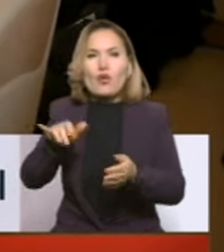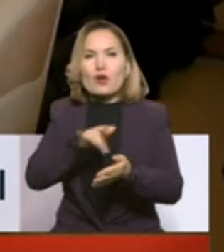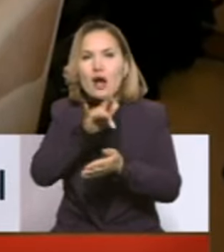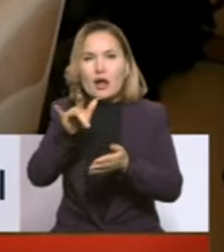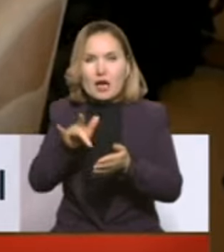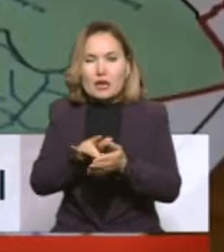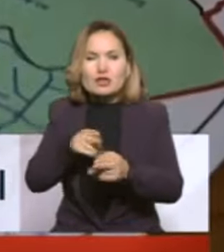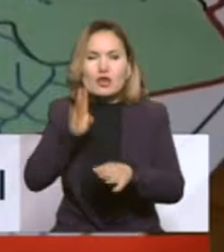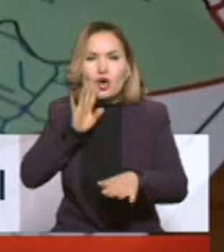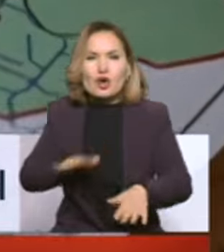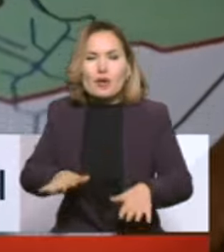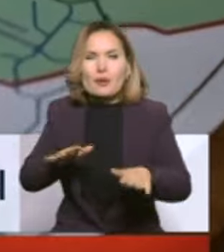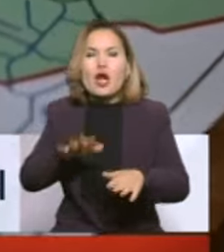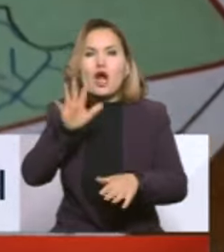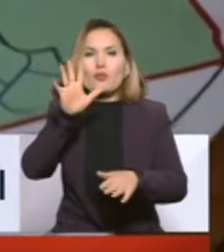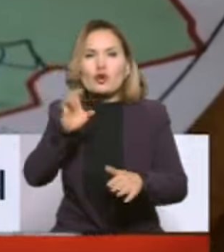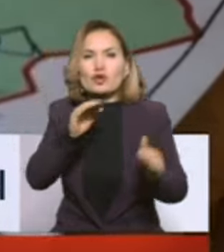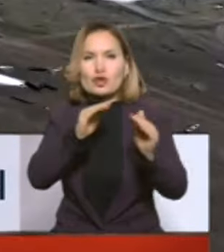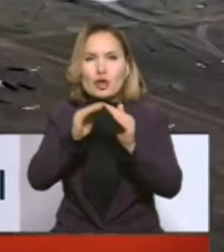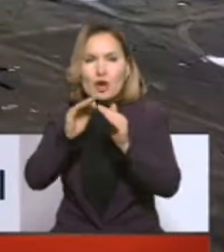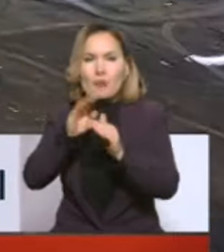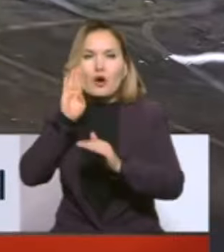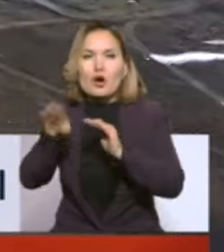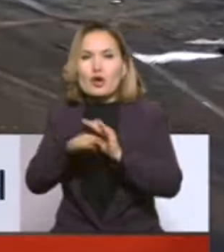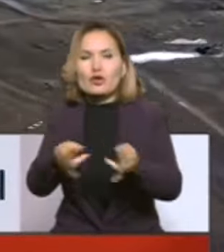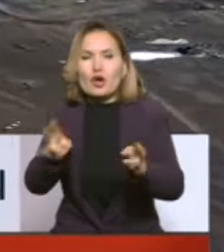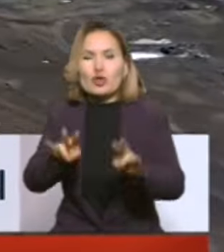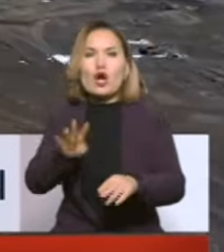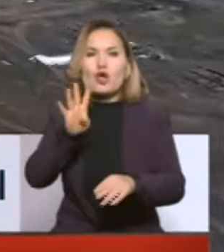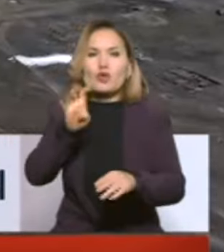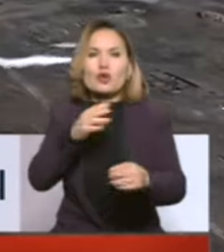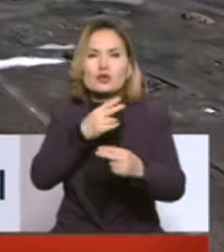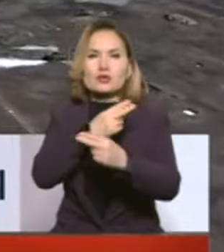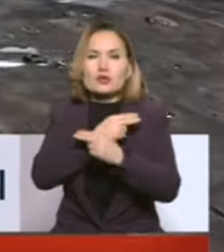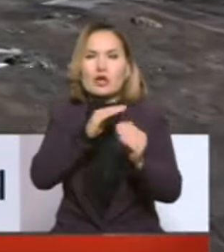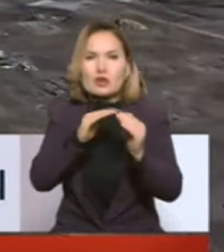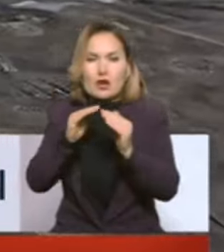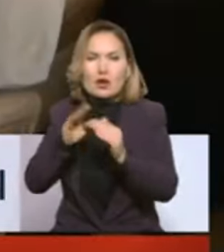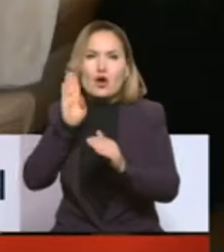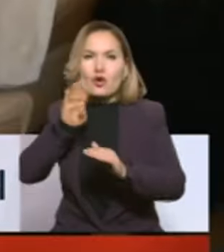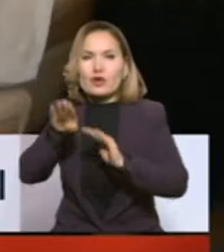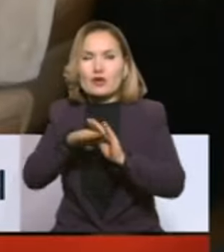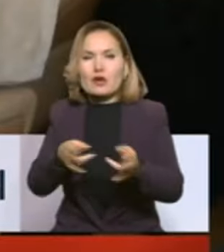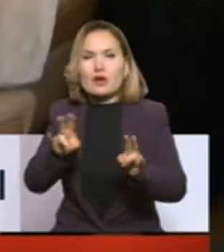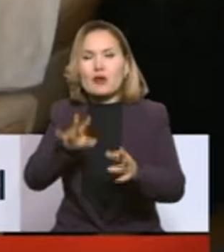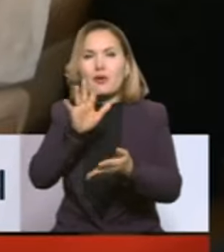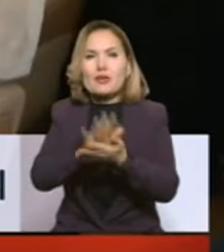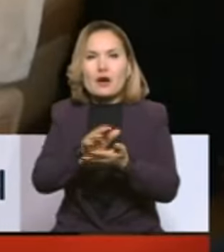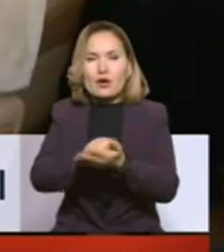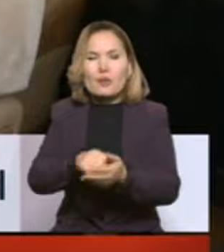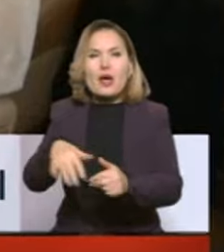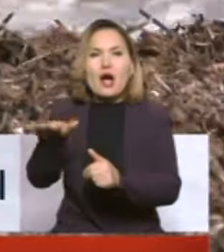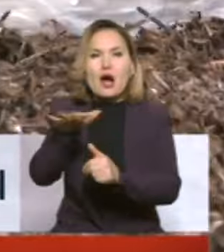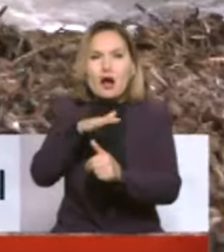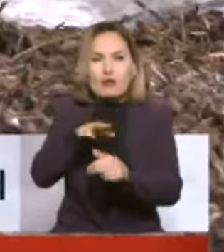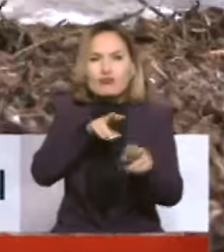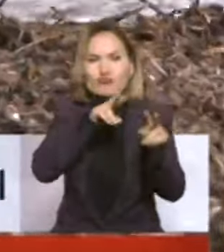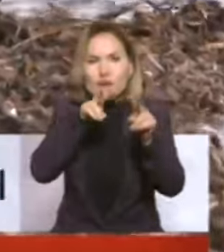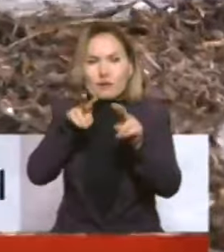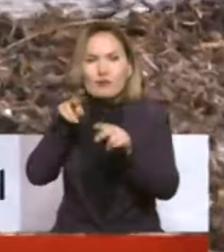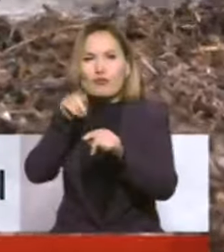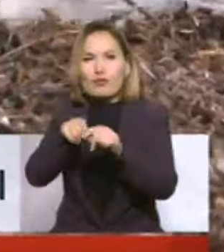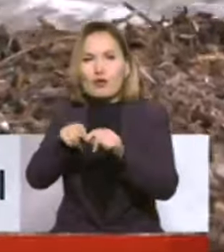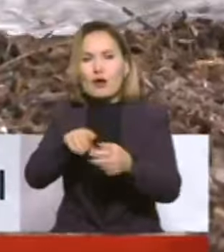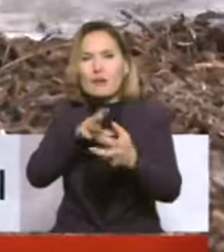жайлап жатыр. 500-ден астам үй мен 400-ден астам саяжайды қызыл су басқан. Апат ауқымы әуеден ғана емес, жерден де анық